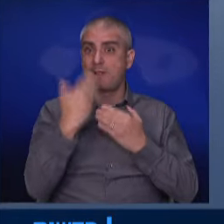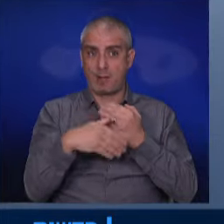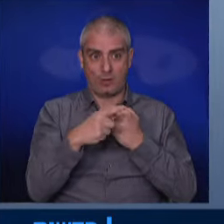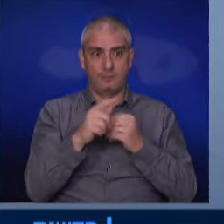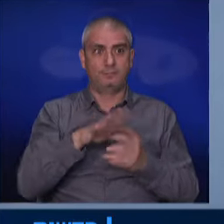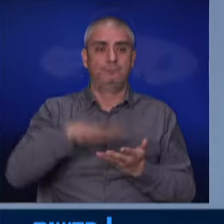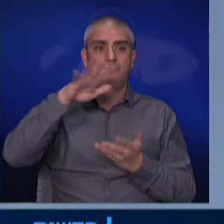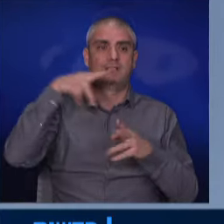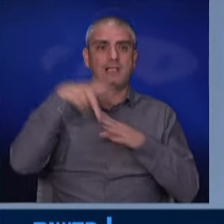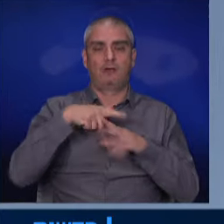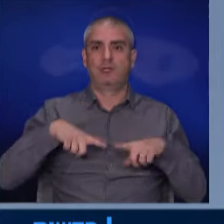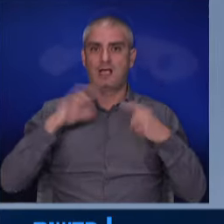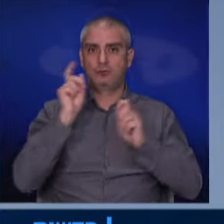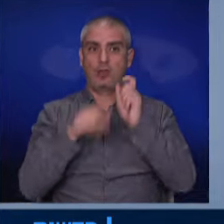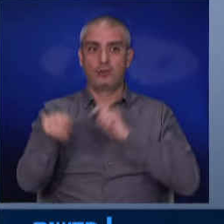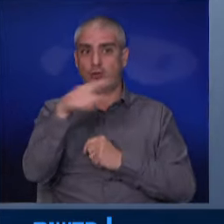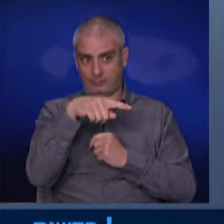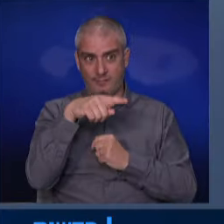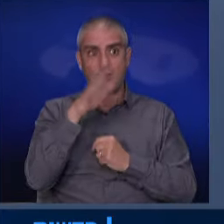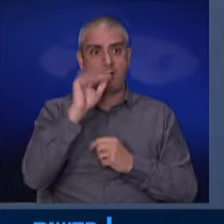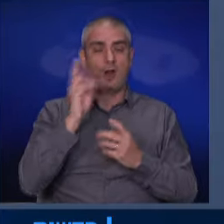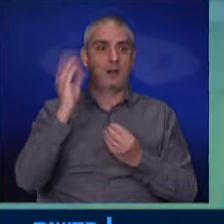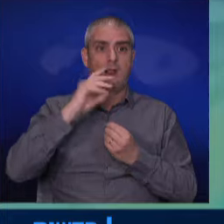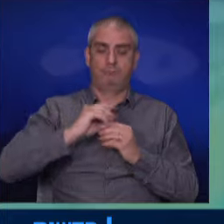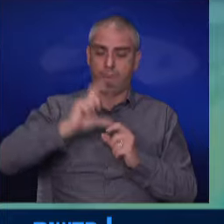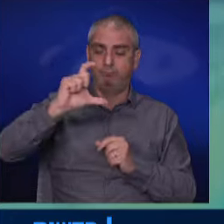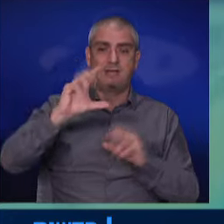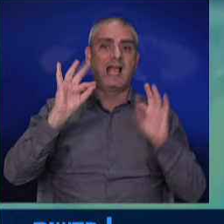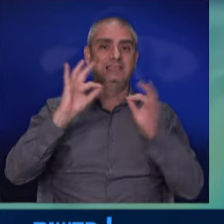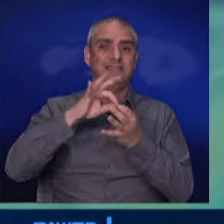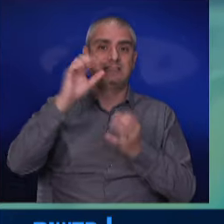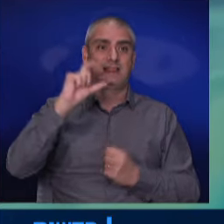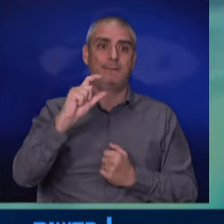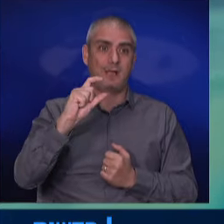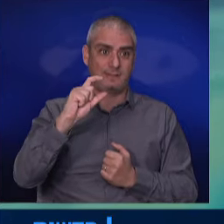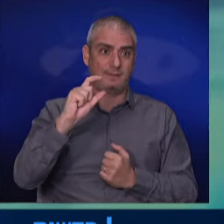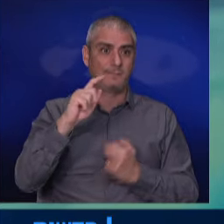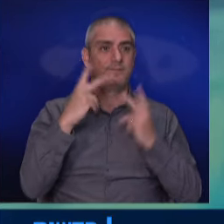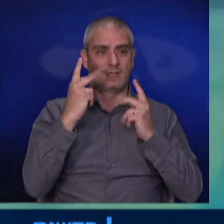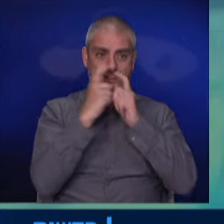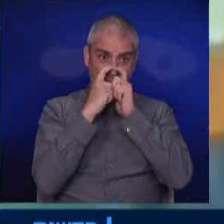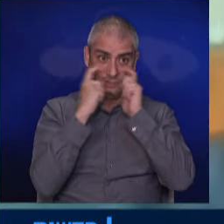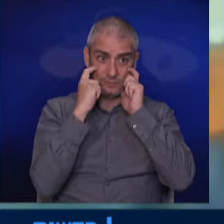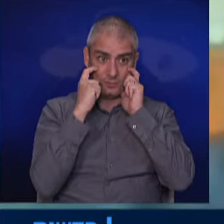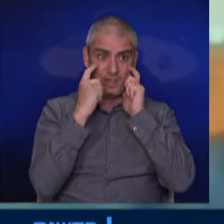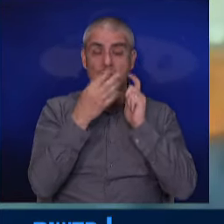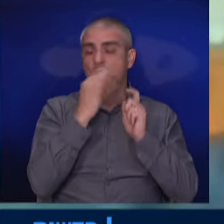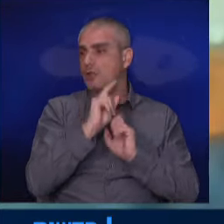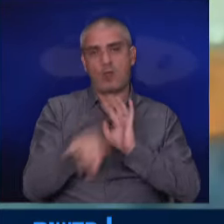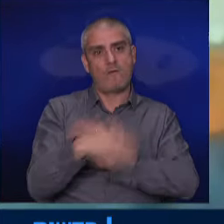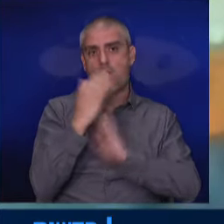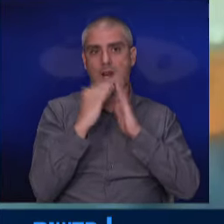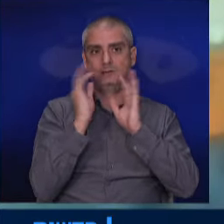יערם וישבש את חיי התושבים. הוא יכול גם להגיע לגובה של 10 סנטימטרים. Make sure they have to wear a mask, but